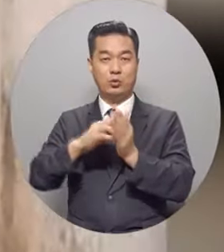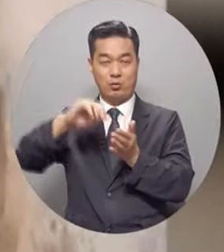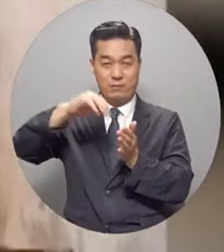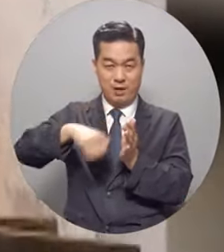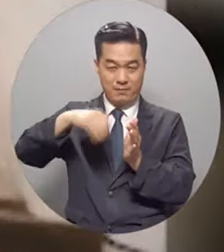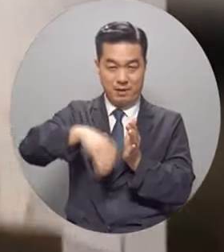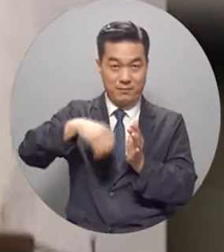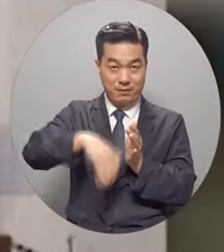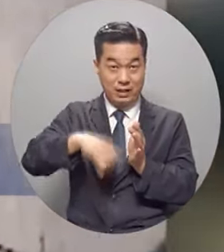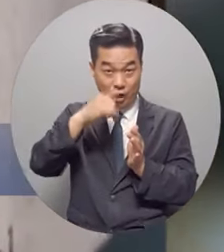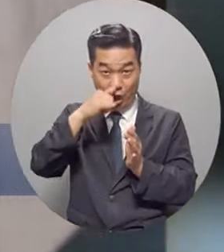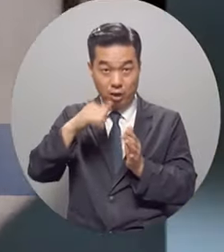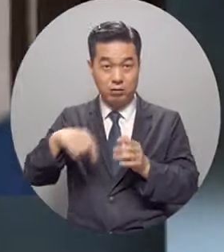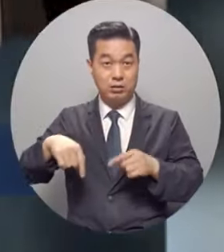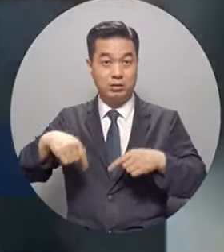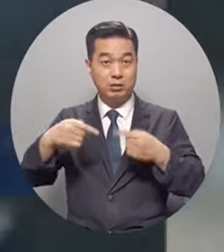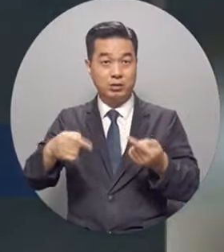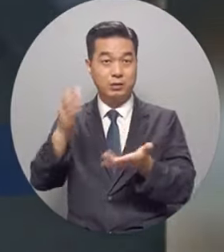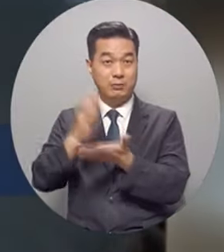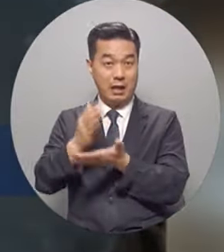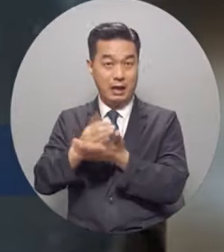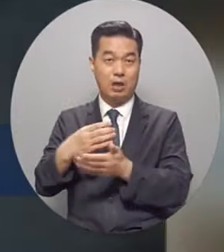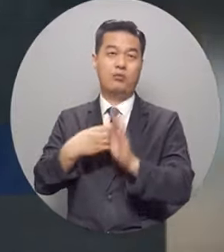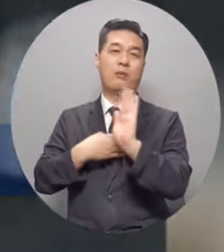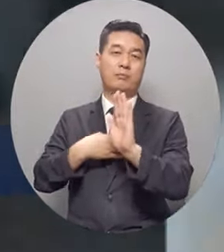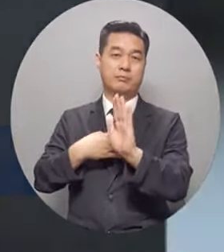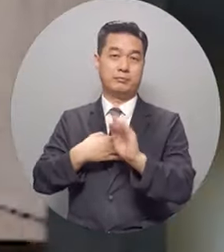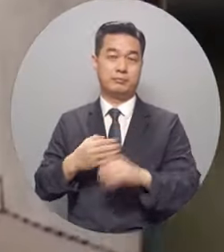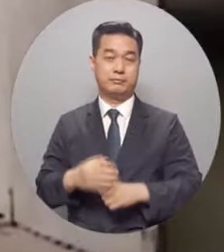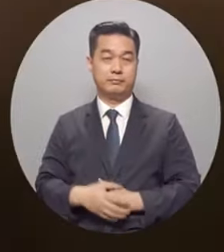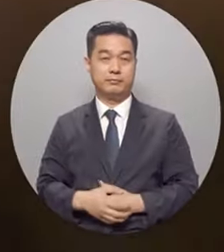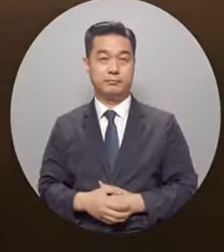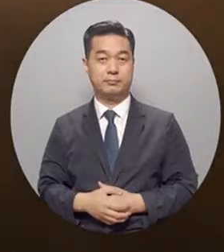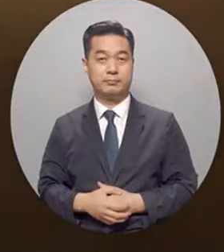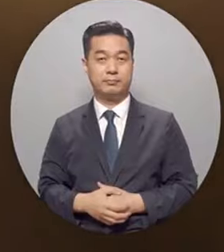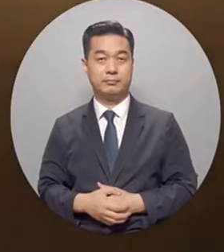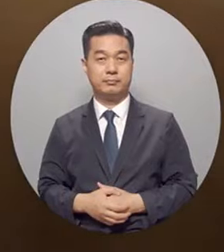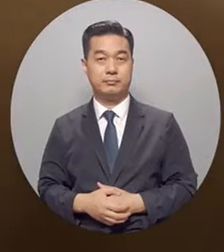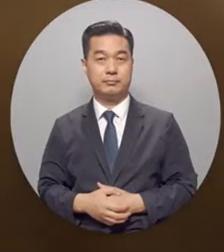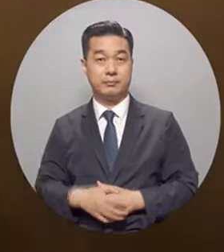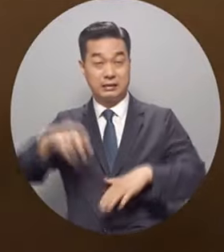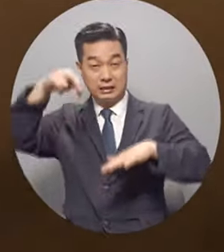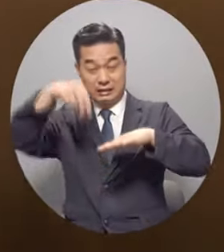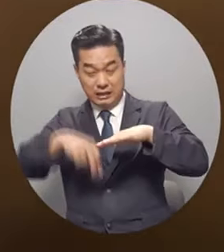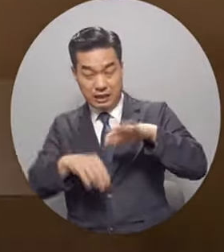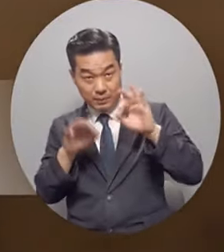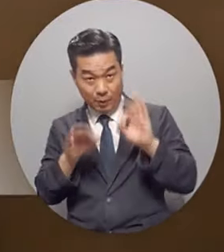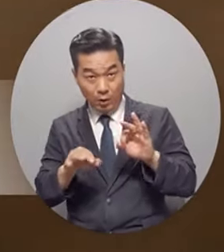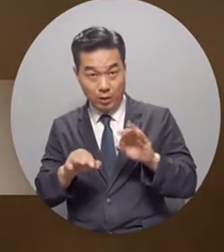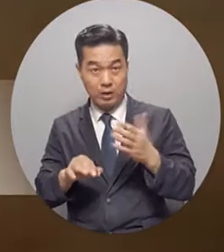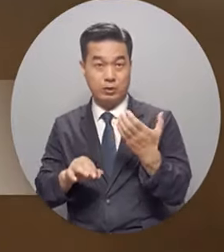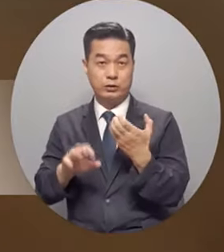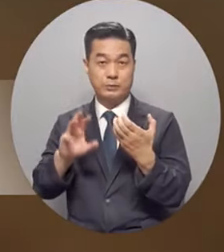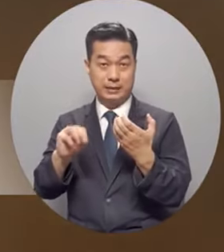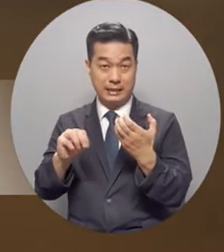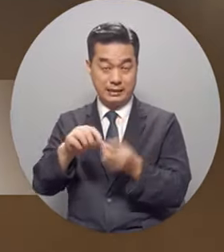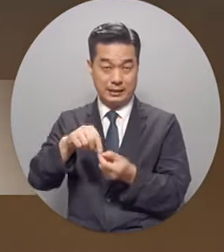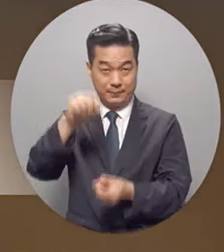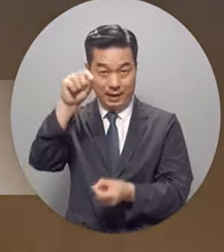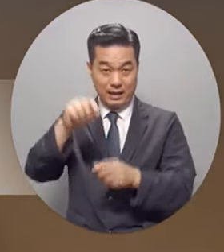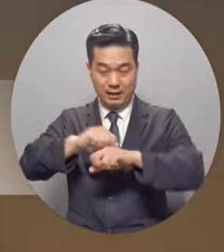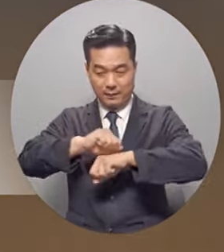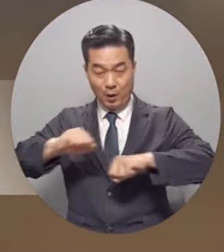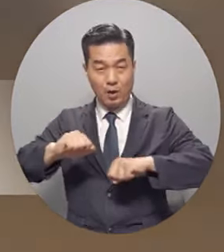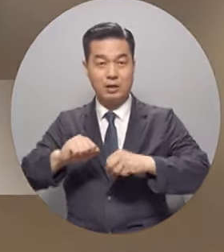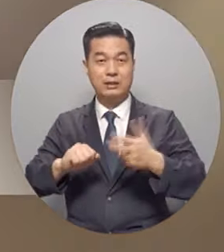있습니다 들어오지 마요 위험해 내려가 보니 높이 90cm 폭